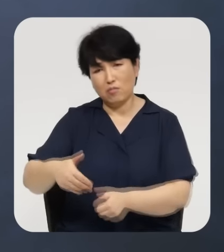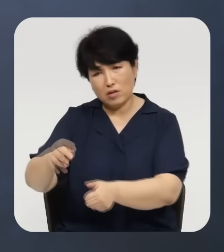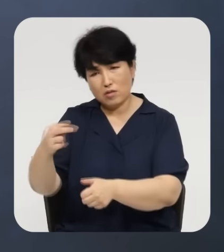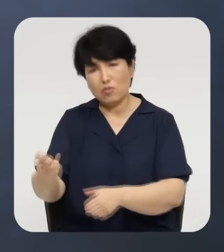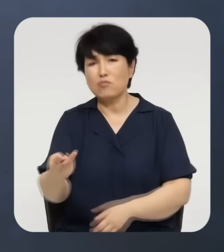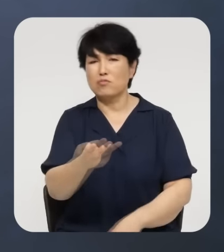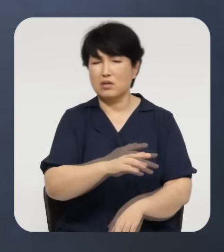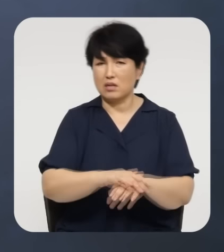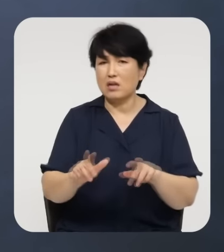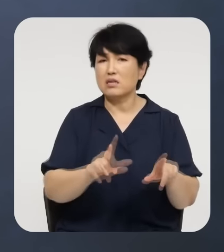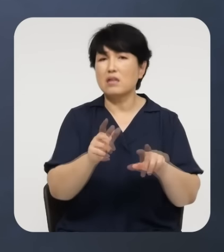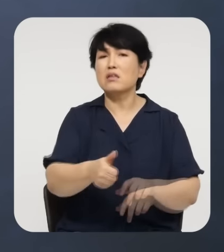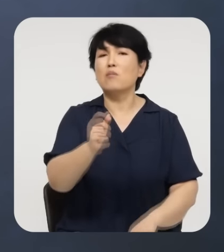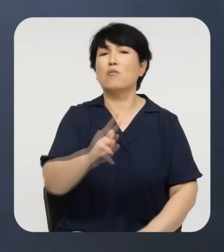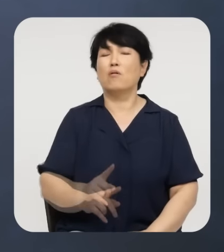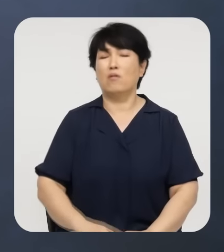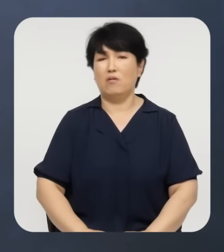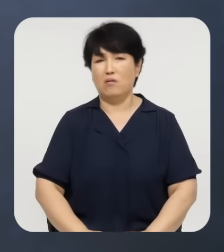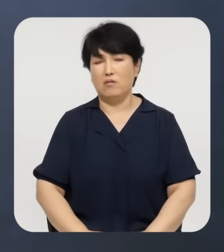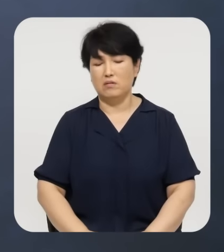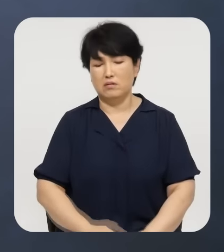잘 사는 게 나아.